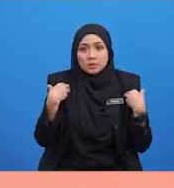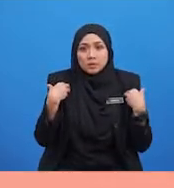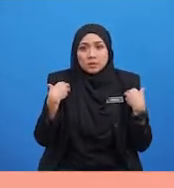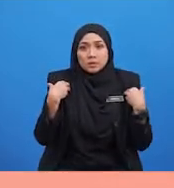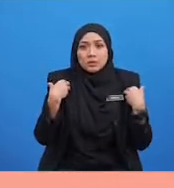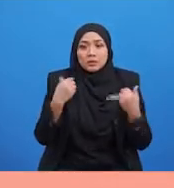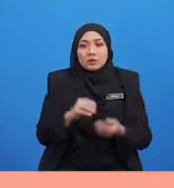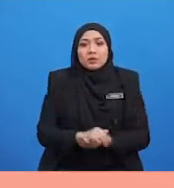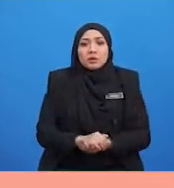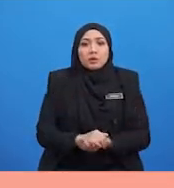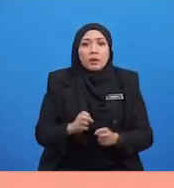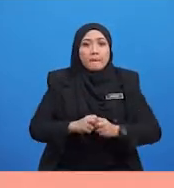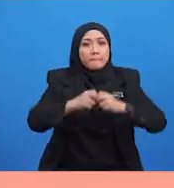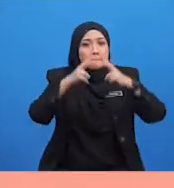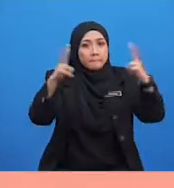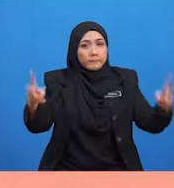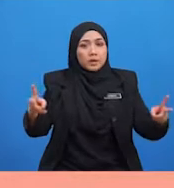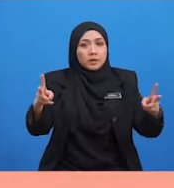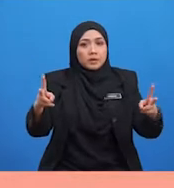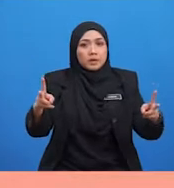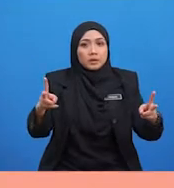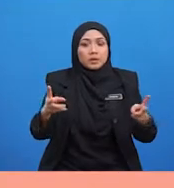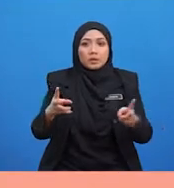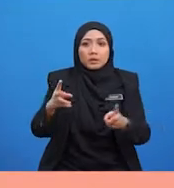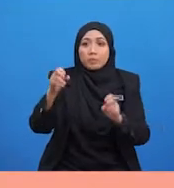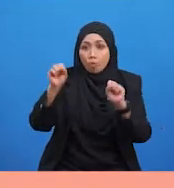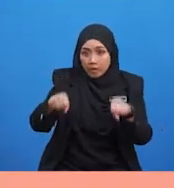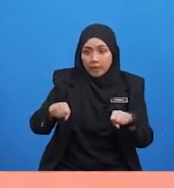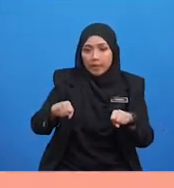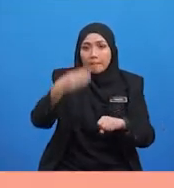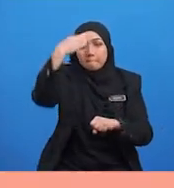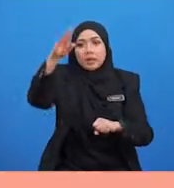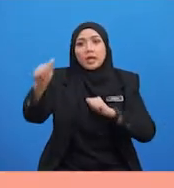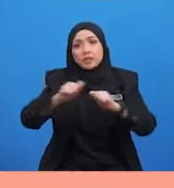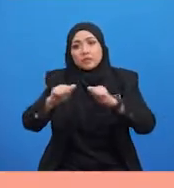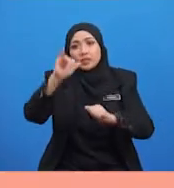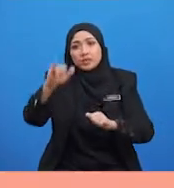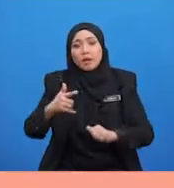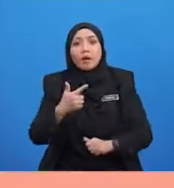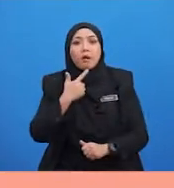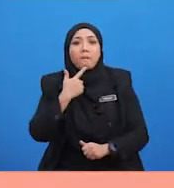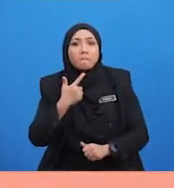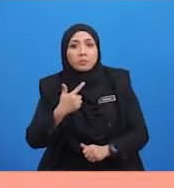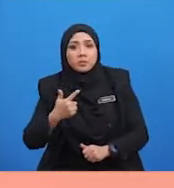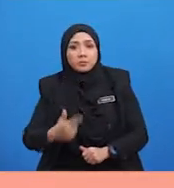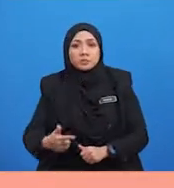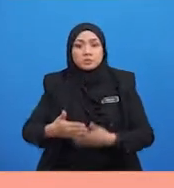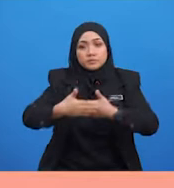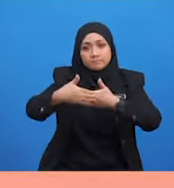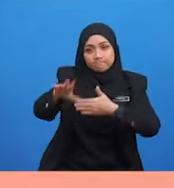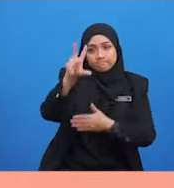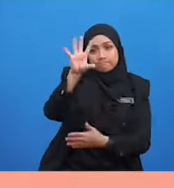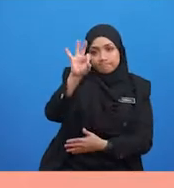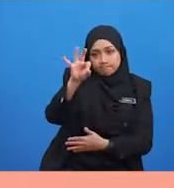hingga 360 ml. 3. Cecair yang mengandungi elektrolit,